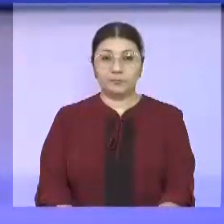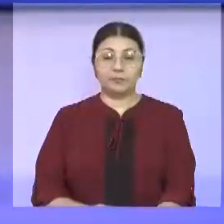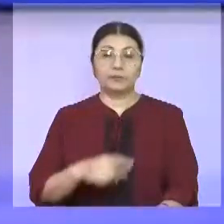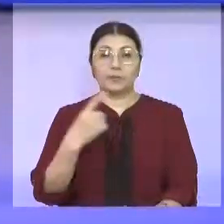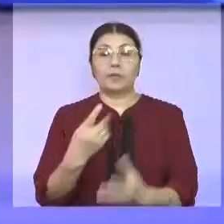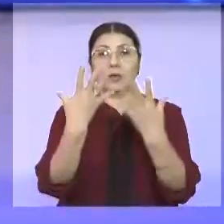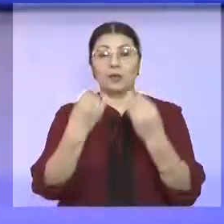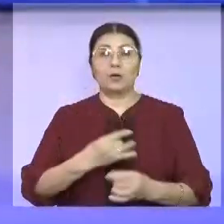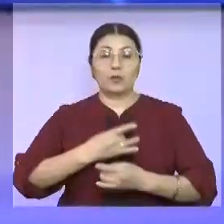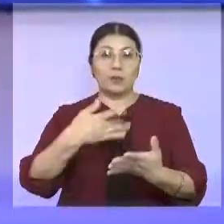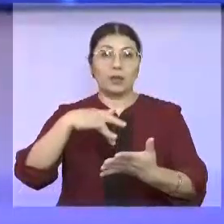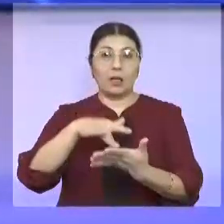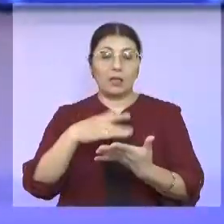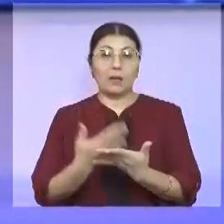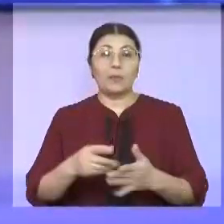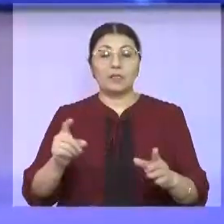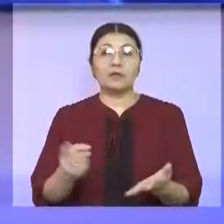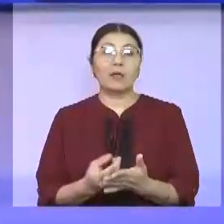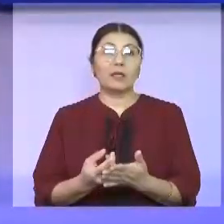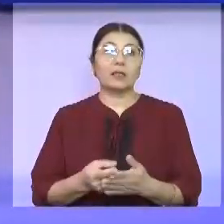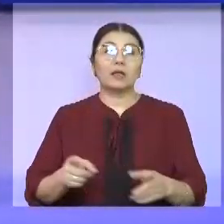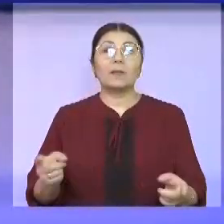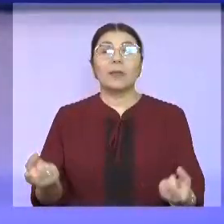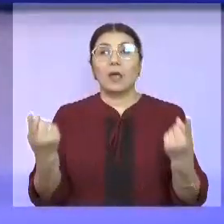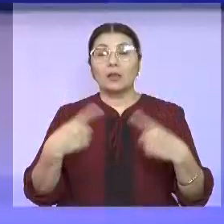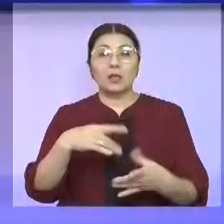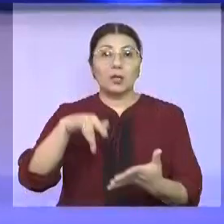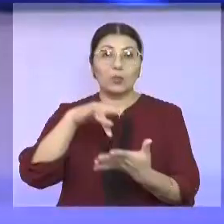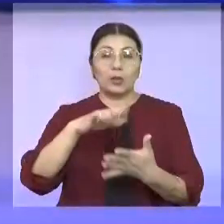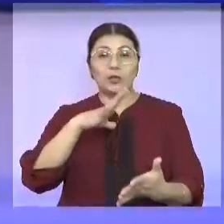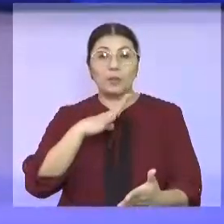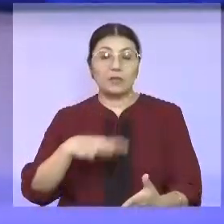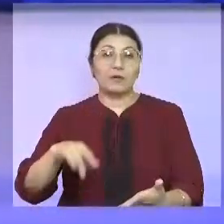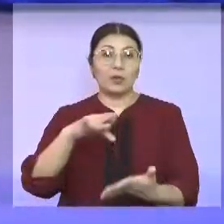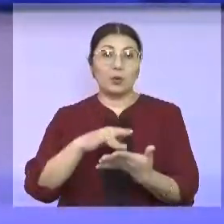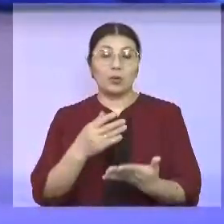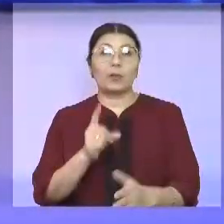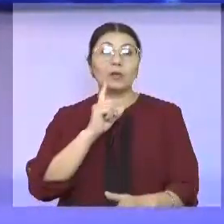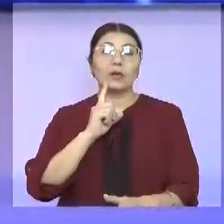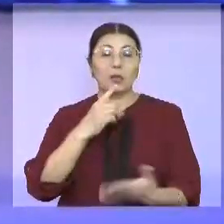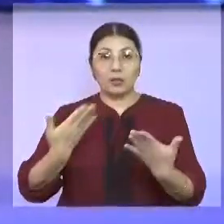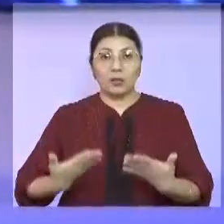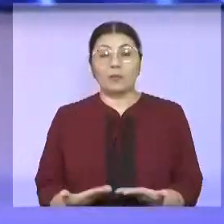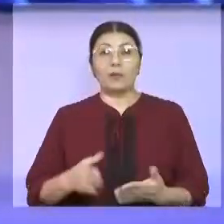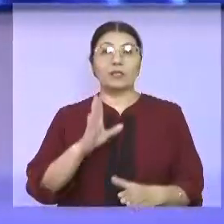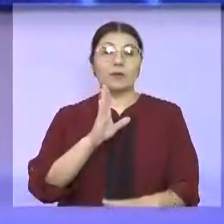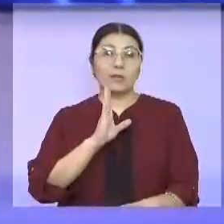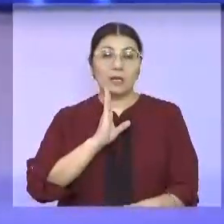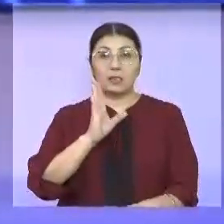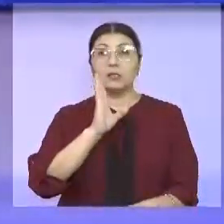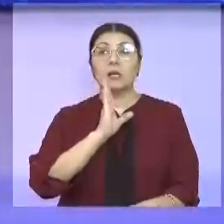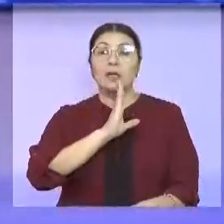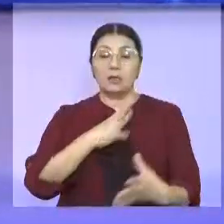Бірлік күні мерекесі қаладағы дағдарыс орталығында да атап өтілді. Мекеме қызметкерлері орталықты уақытша паналап отырған қыз-келіншектермен